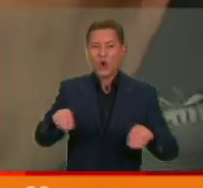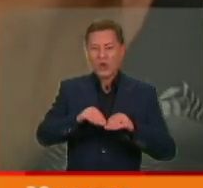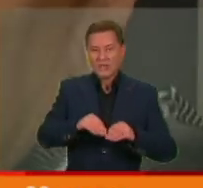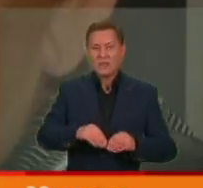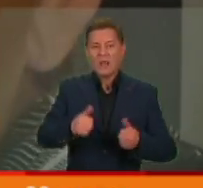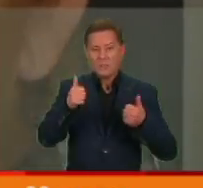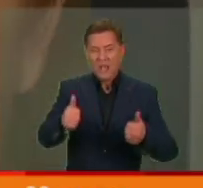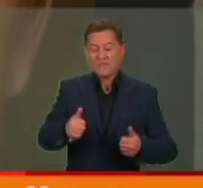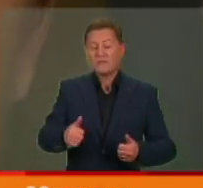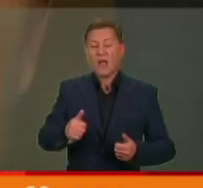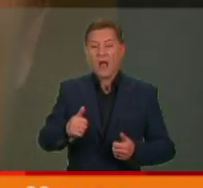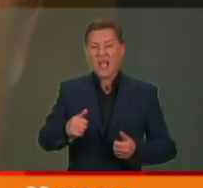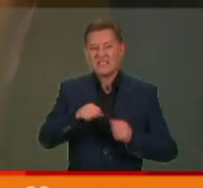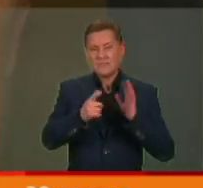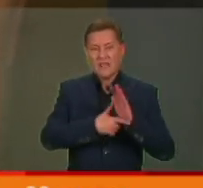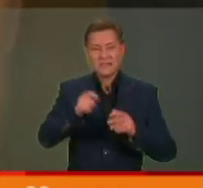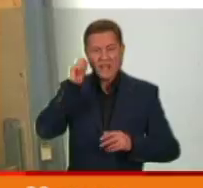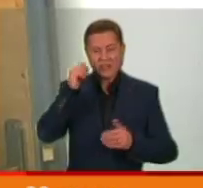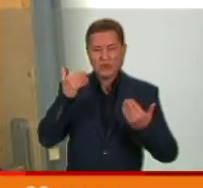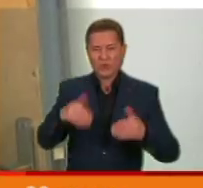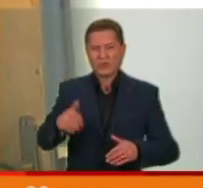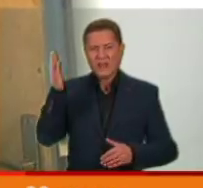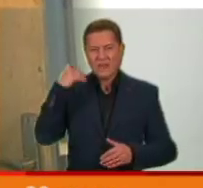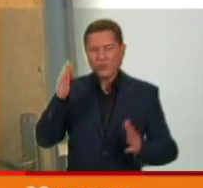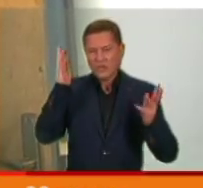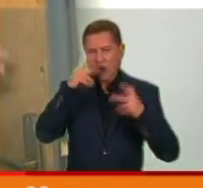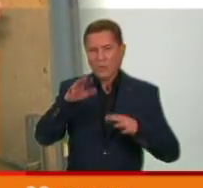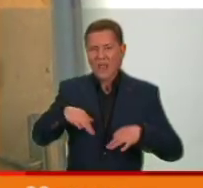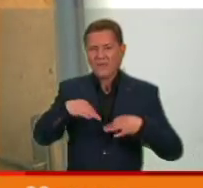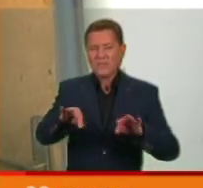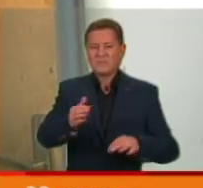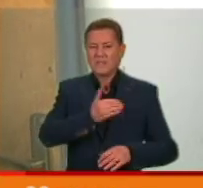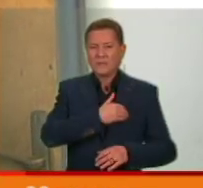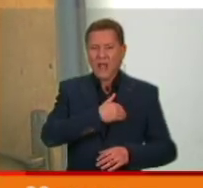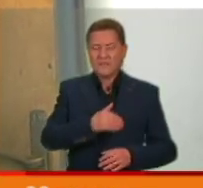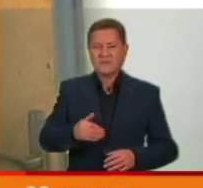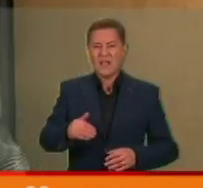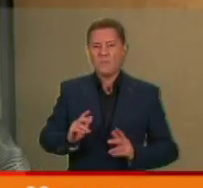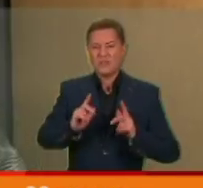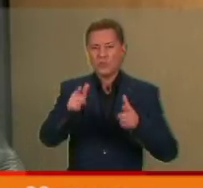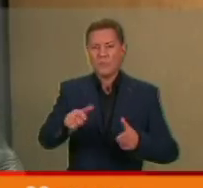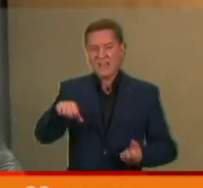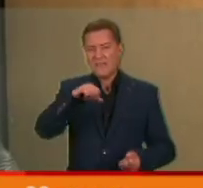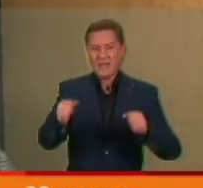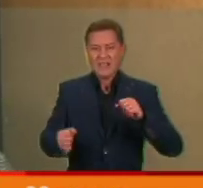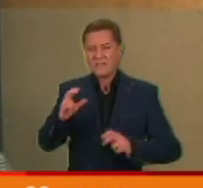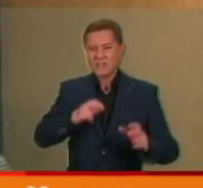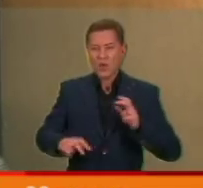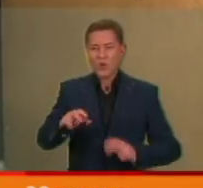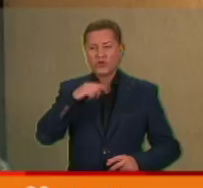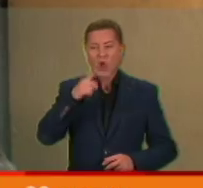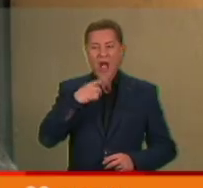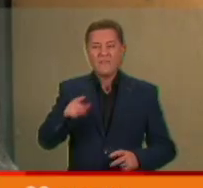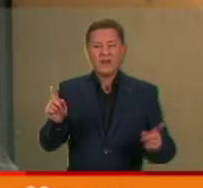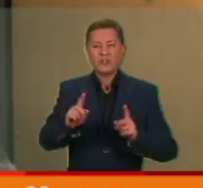А 17-річний Валентин вже давно захоплювався автівками і збирався йти на водійські курси. Він мені щось говорив, що